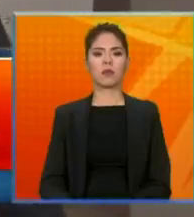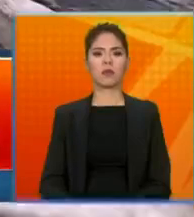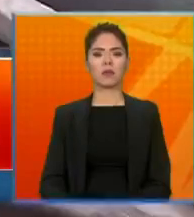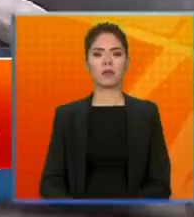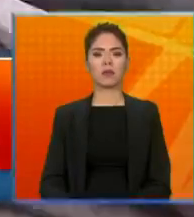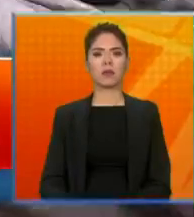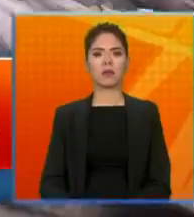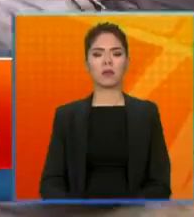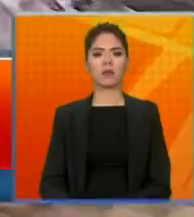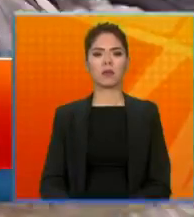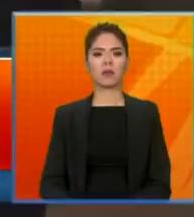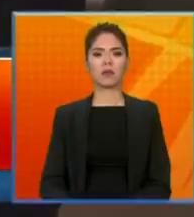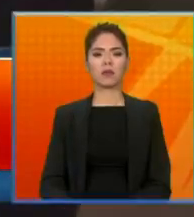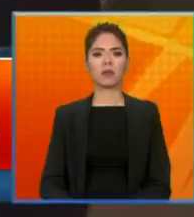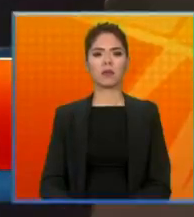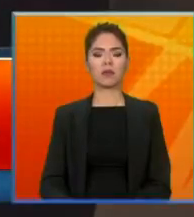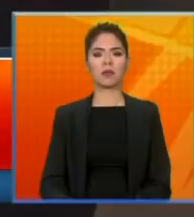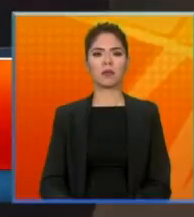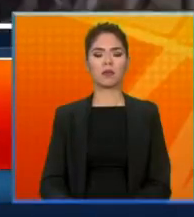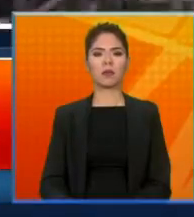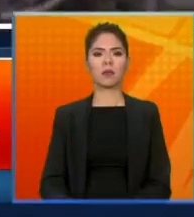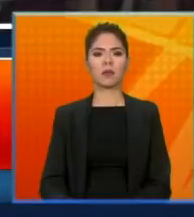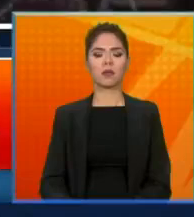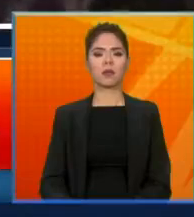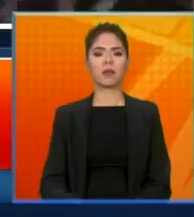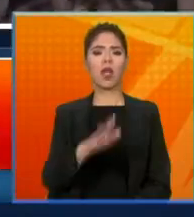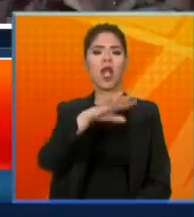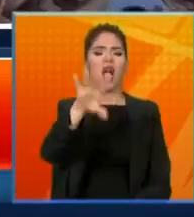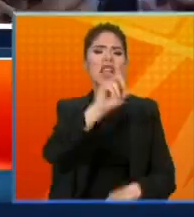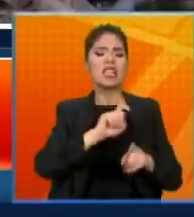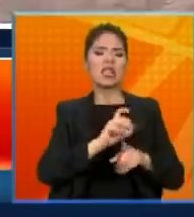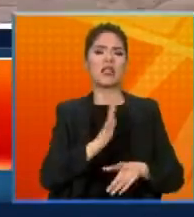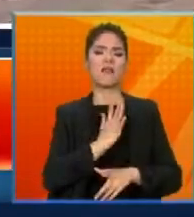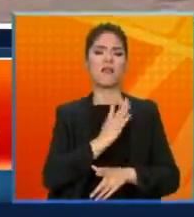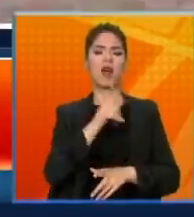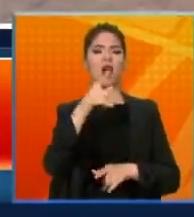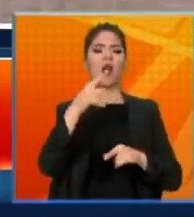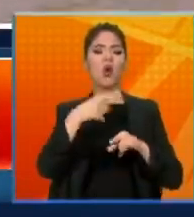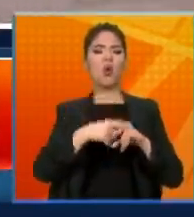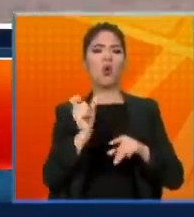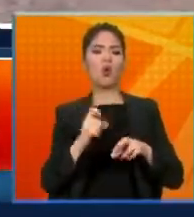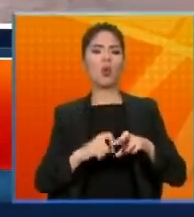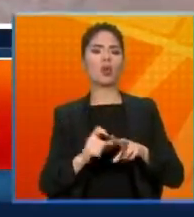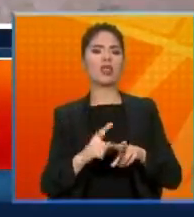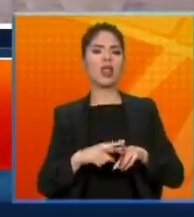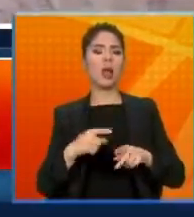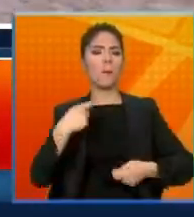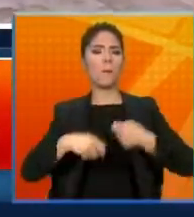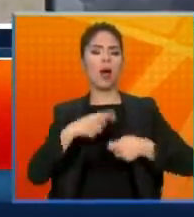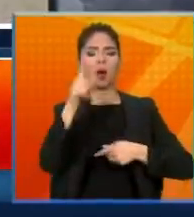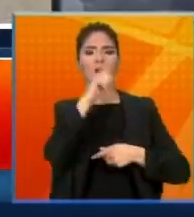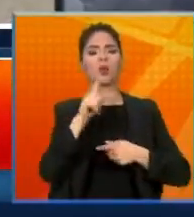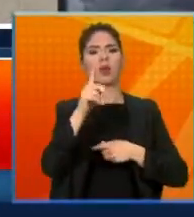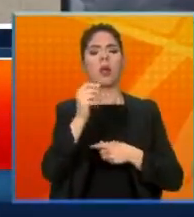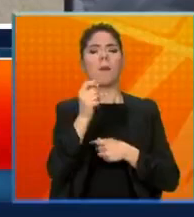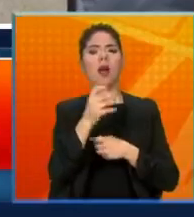güvene dayalı. Ne kadar paranız gitti? 71 bin lira gitti. Öfkeliler çünkü Hurda Bank tuzağıyla binlerce liraları buhar olup